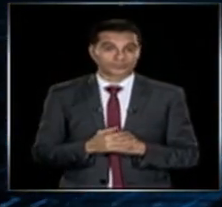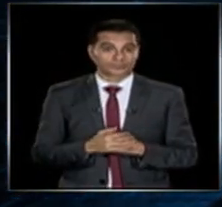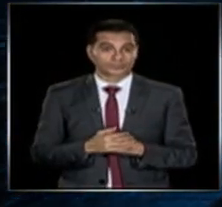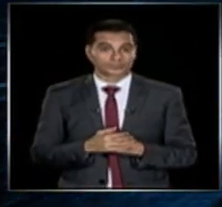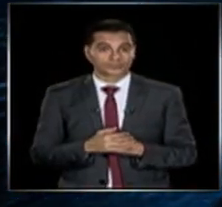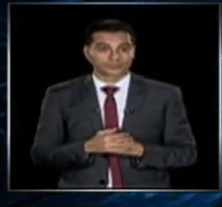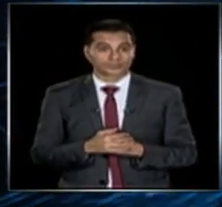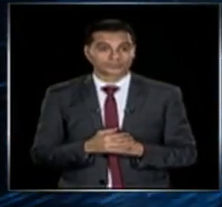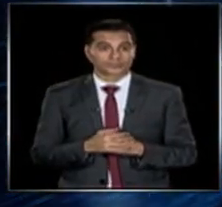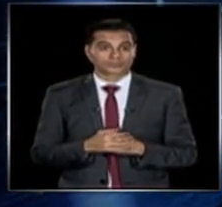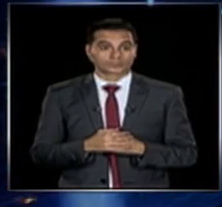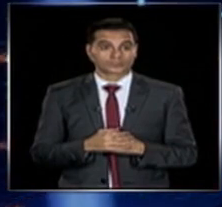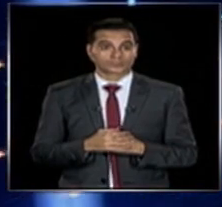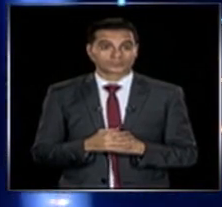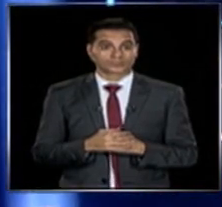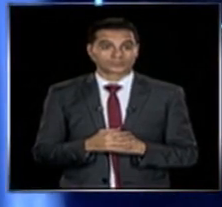المعرفة،